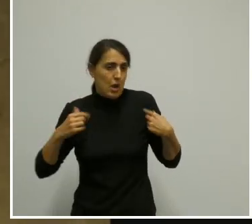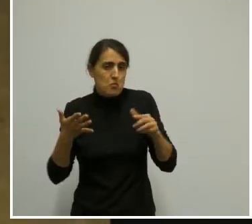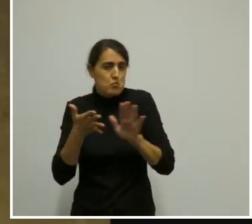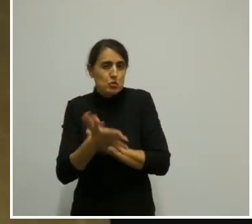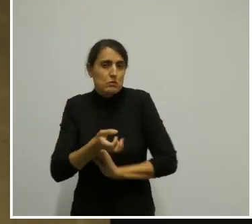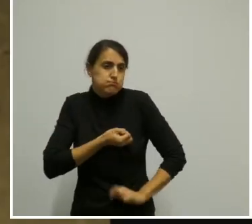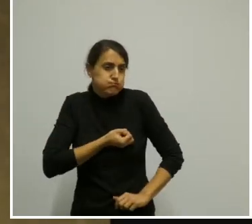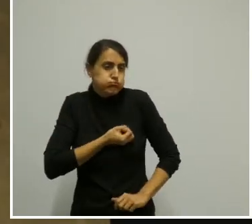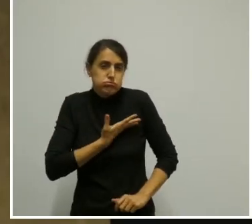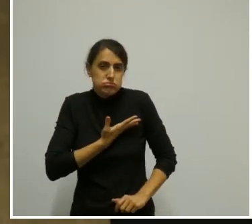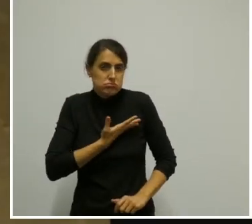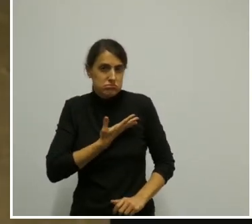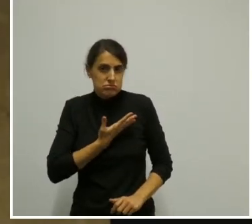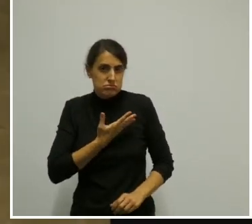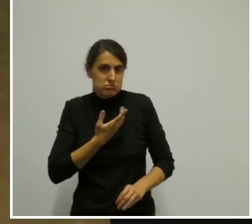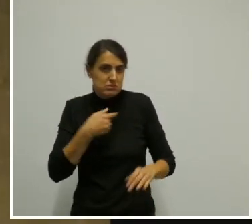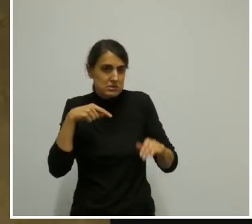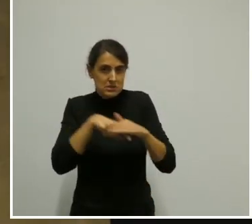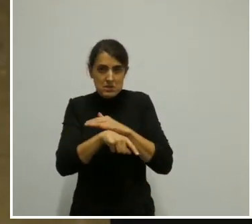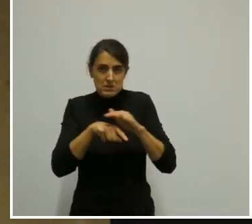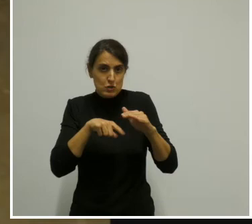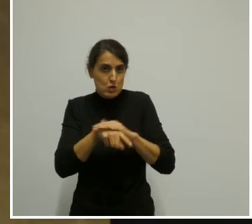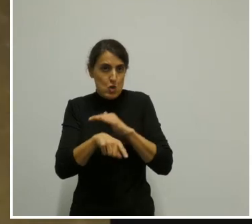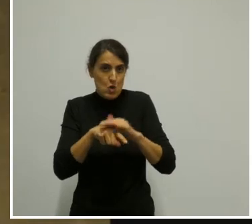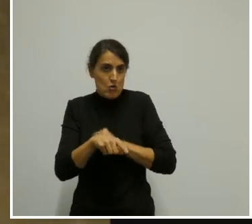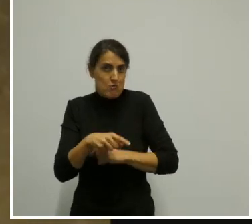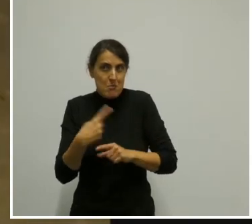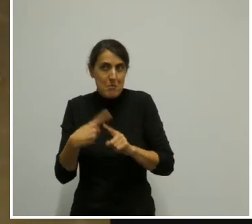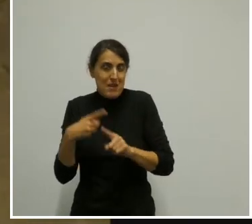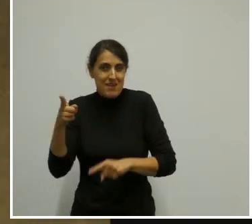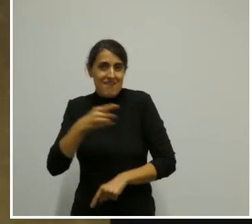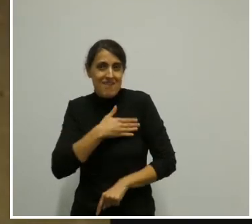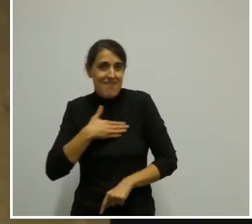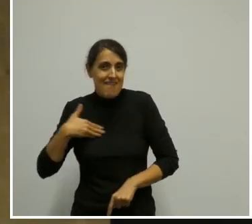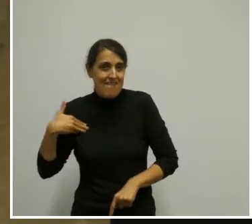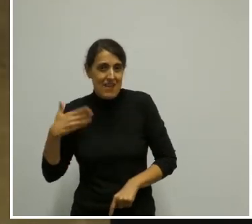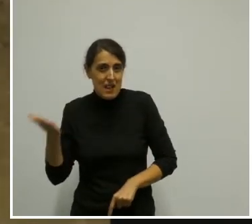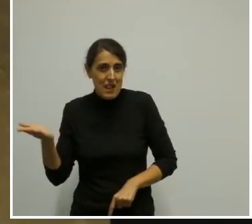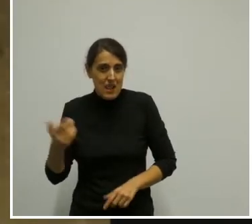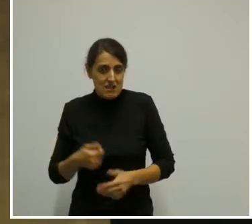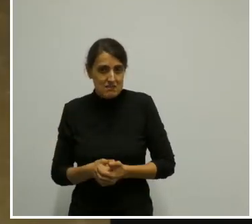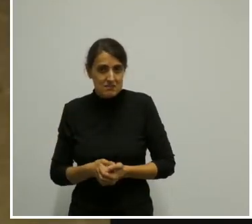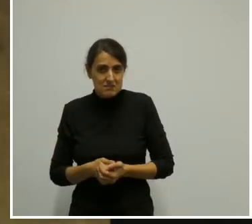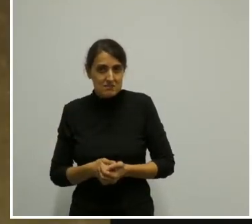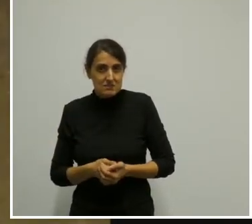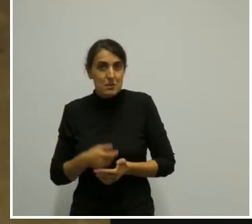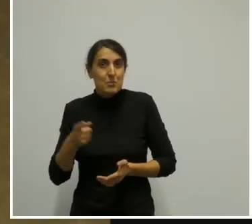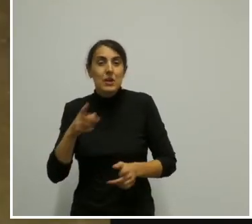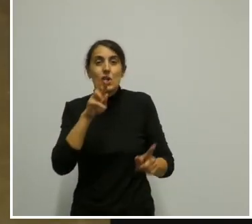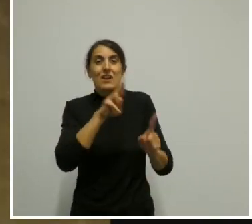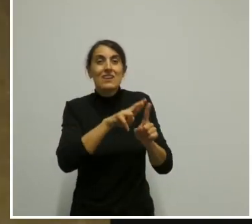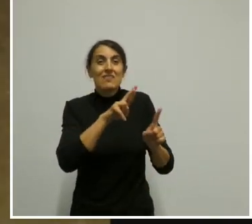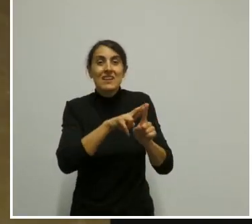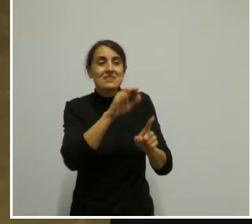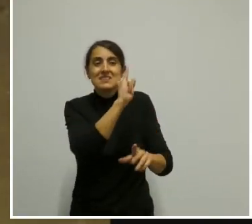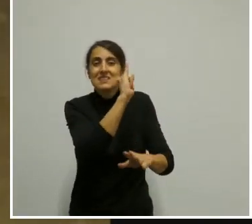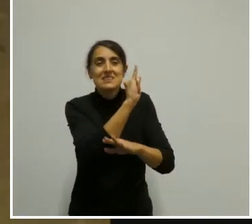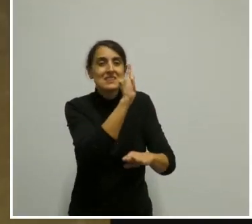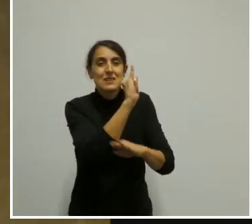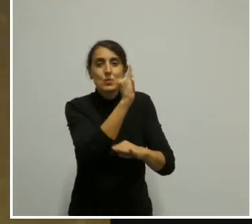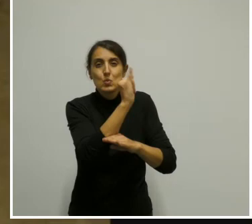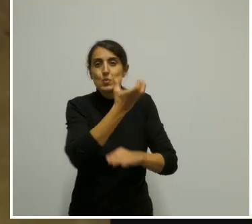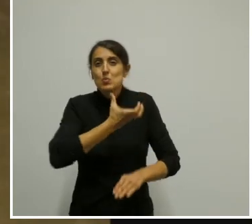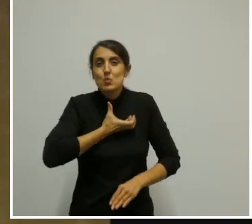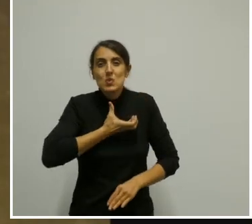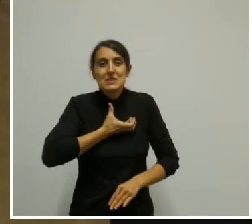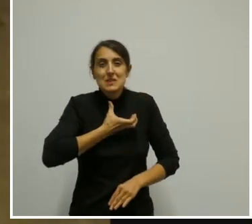portar a terme, però tenen els seus referents, els tenen a l'IMEP també. Vull dir que